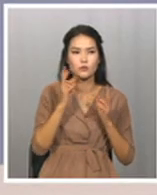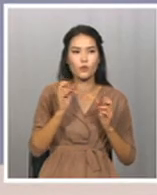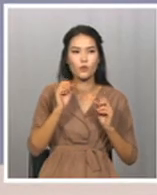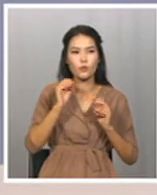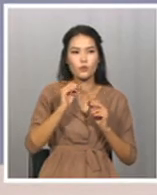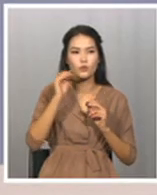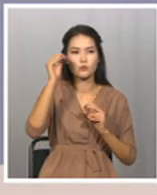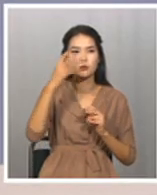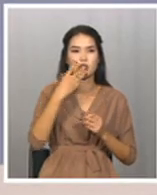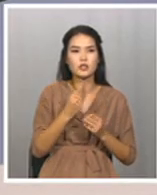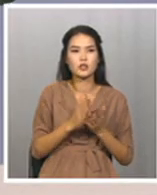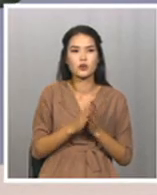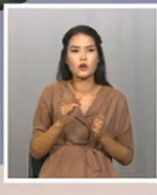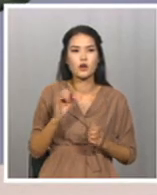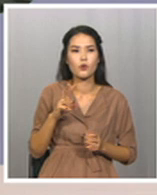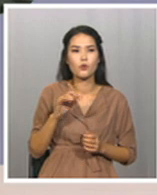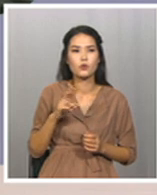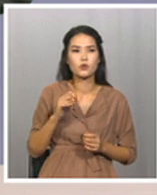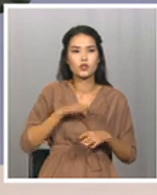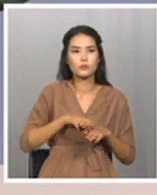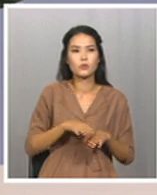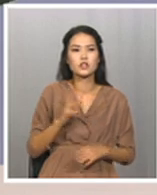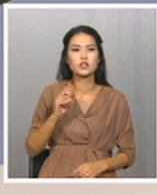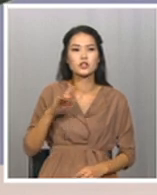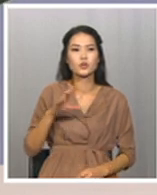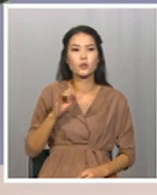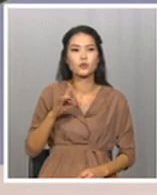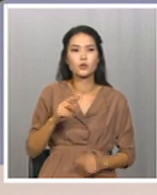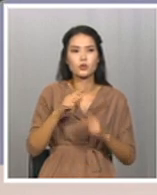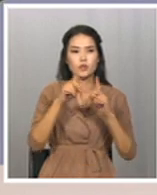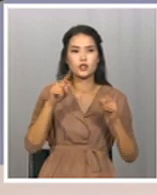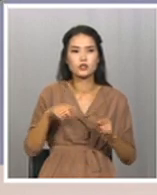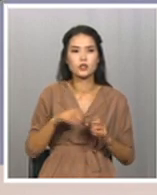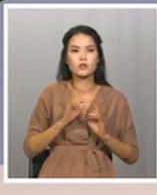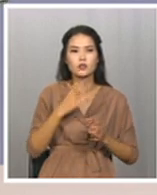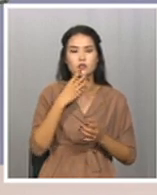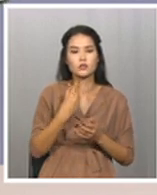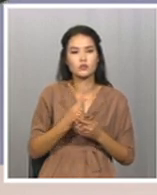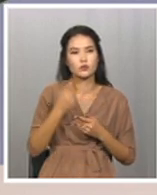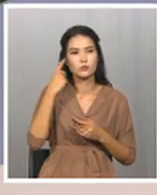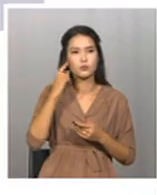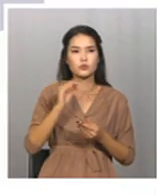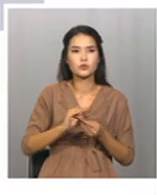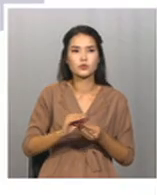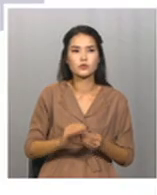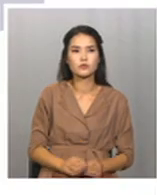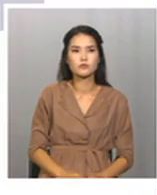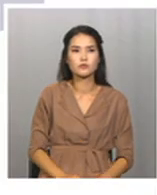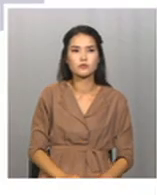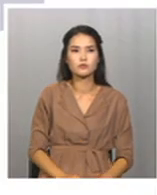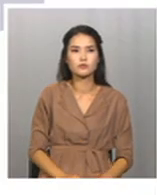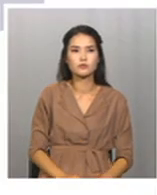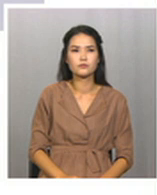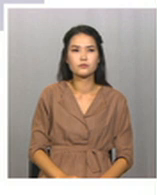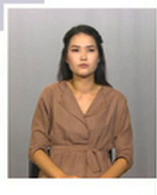книг Акунина? Заполните дискуссионную карту, высказав свою позицию.